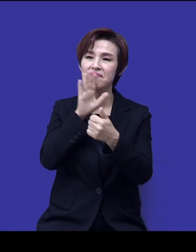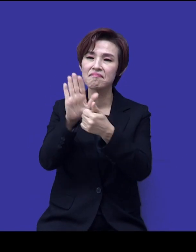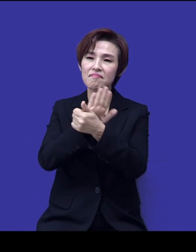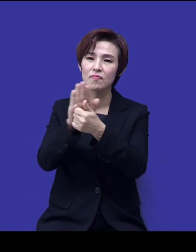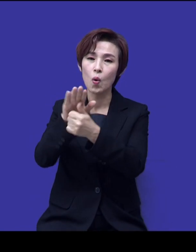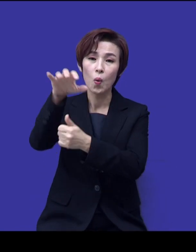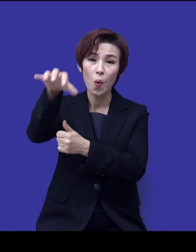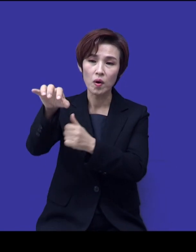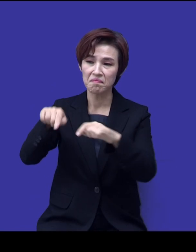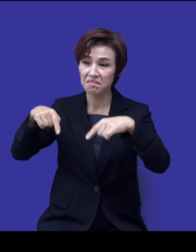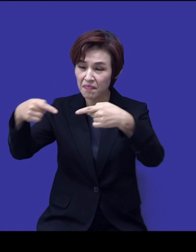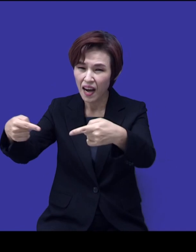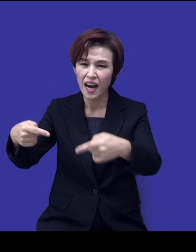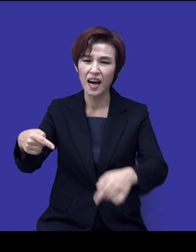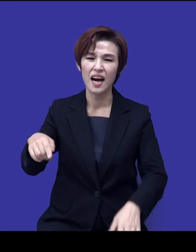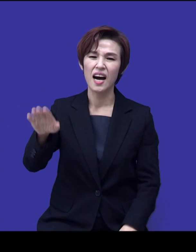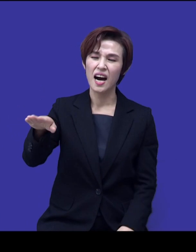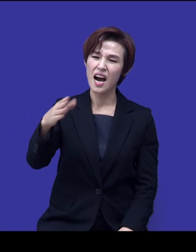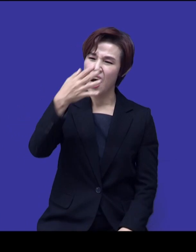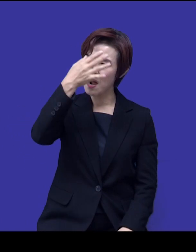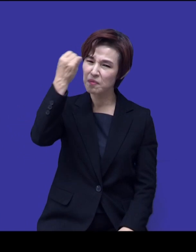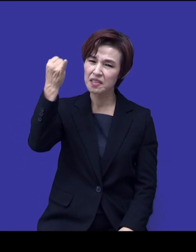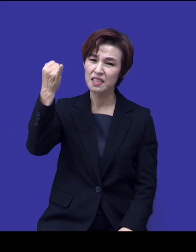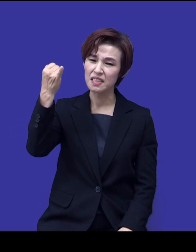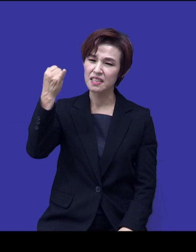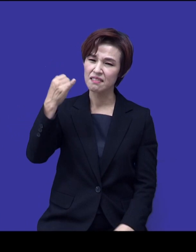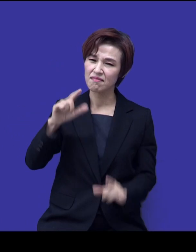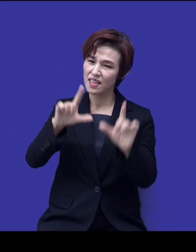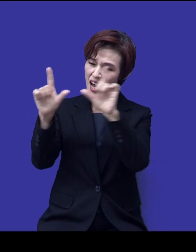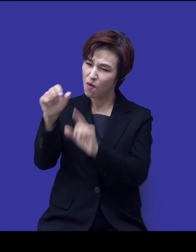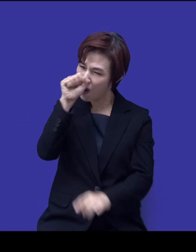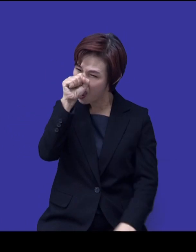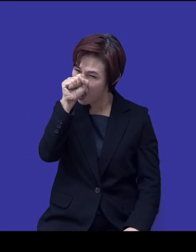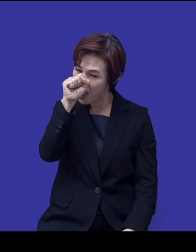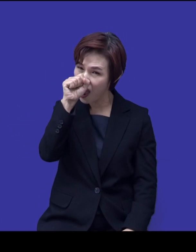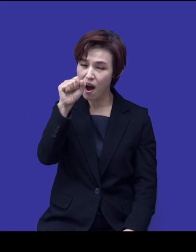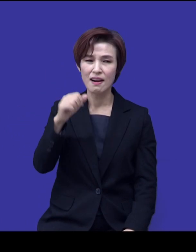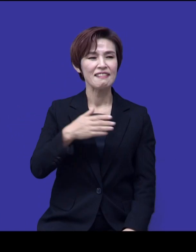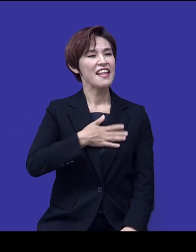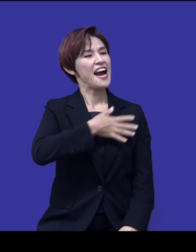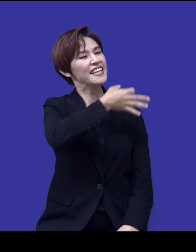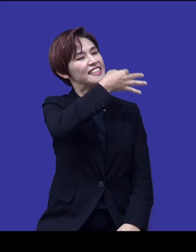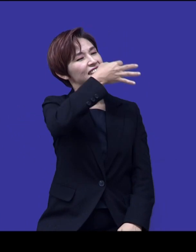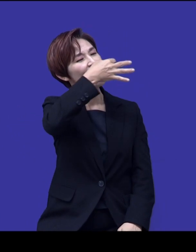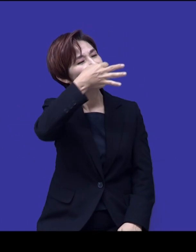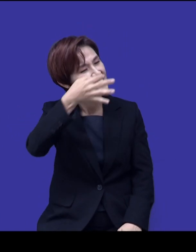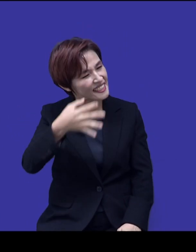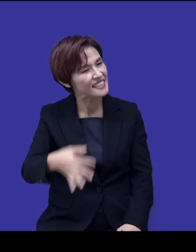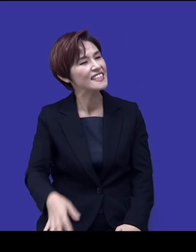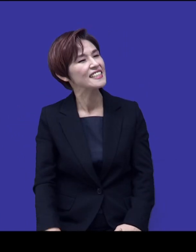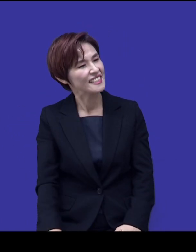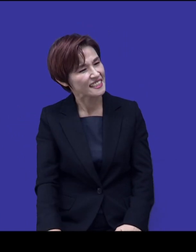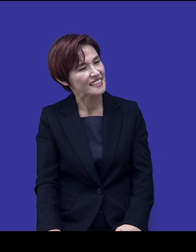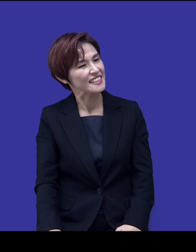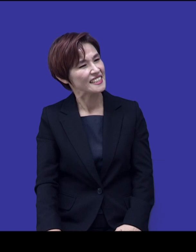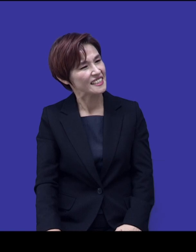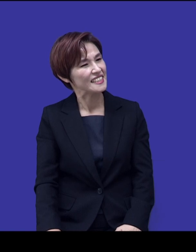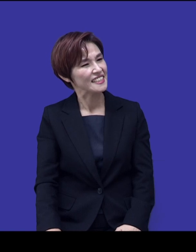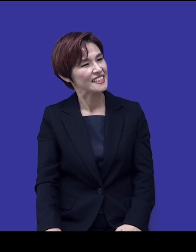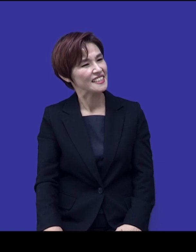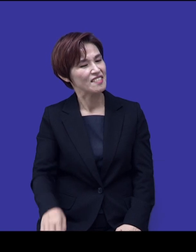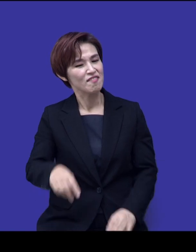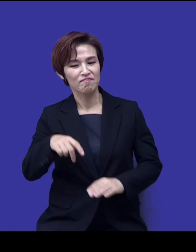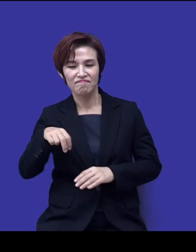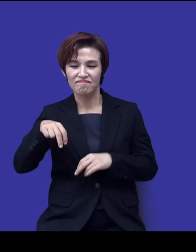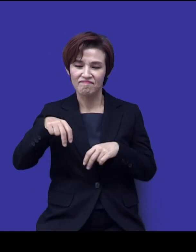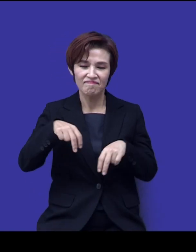할머니한테 이런 이야기를 해요. 예. 할머니 지금도 사는 게 기분이 좋아요. 예. 아이, 나 신나지. 그러면서 양로원 앞으로 걸어